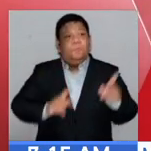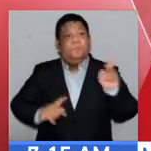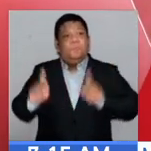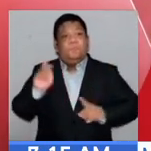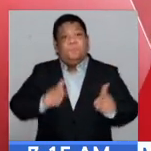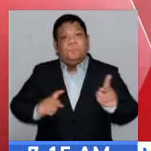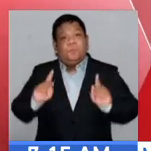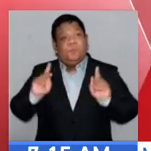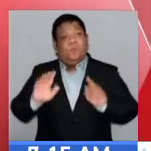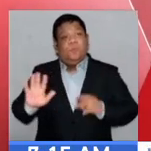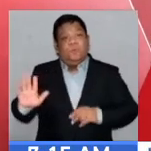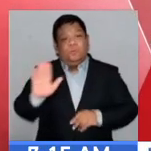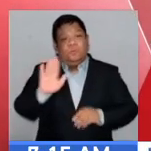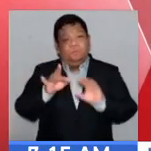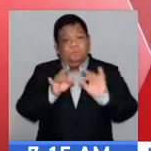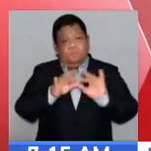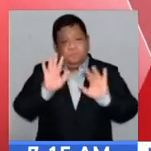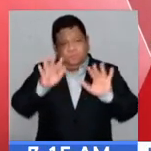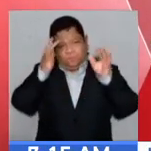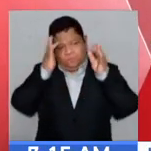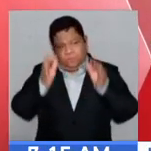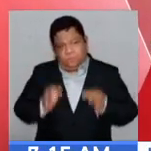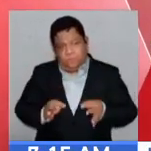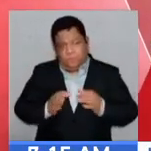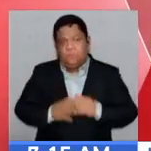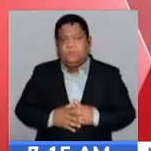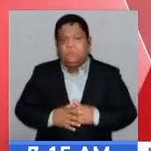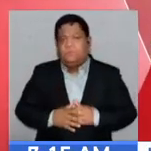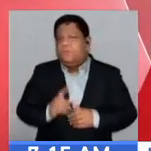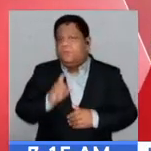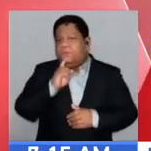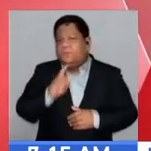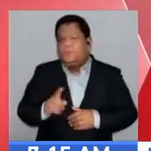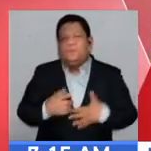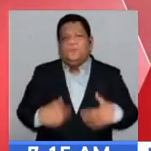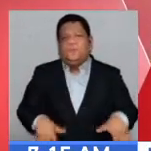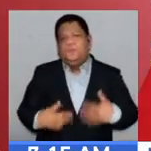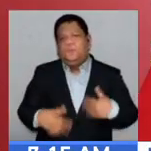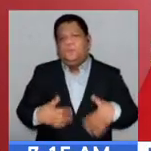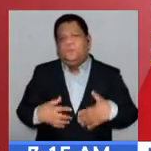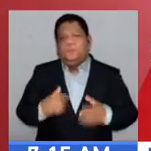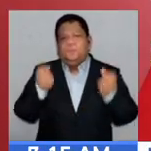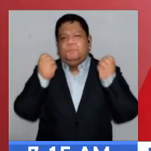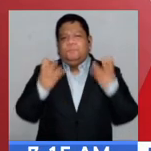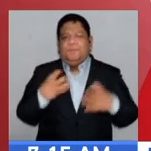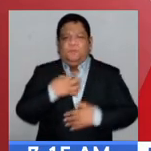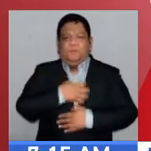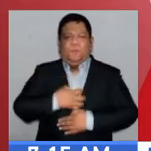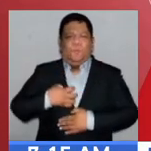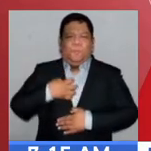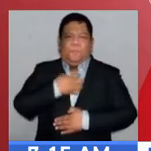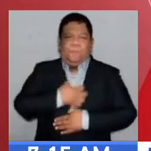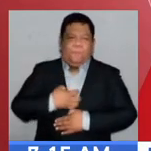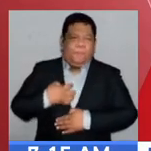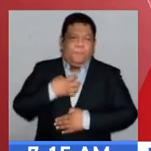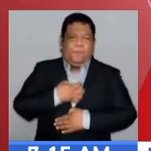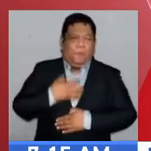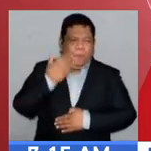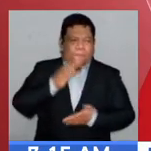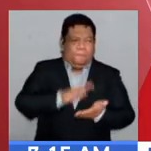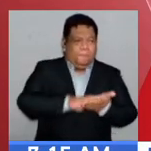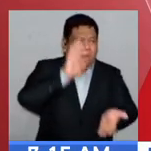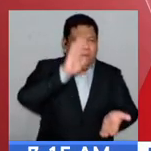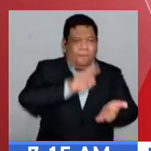mapagpasya dito. Napakaingay na talaga ng reklamo, no, sa lahat ng pagtaas ng presyo ng bilihin. At